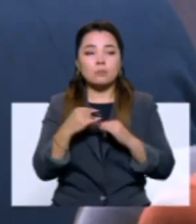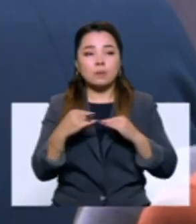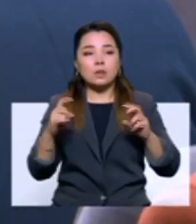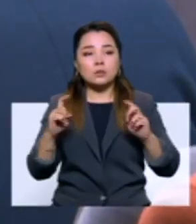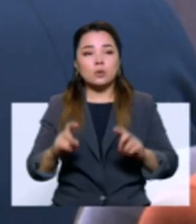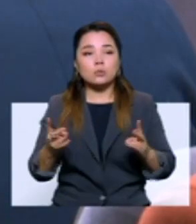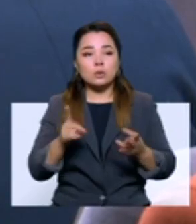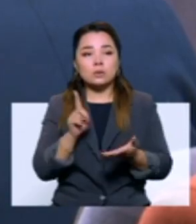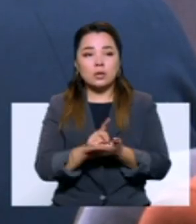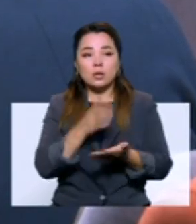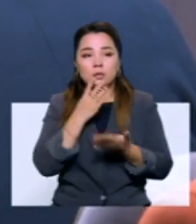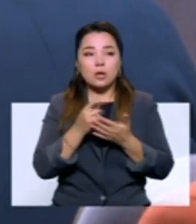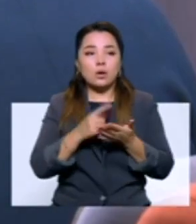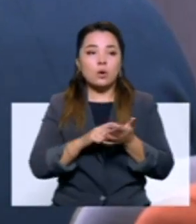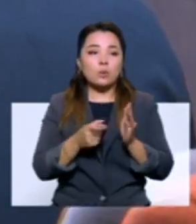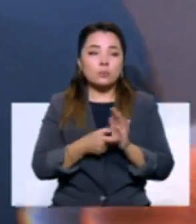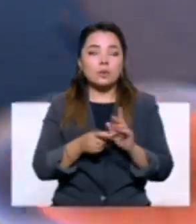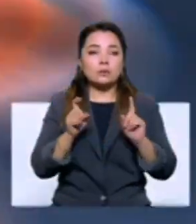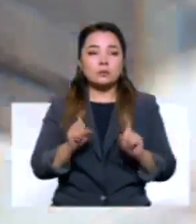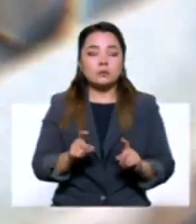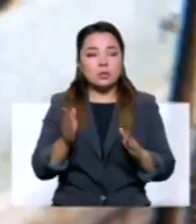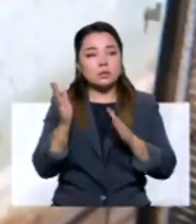керек. Жатақханада бір комнатта жату керек.